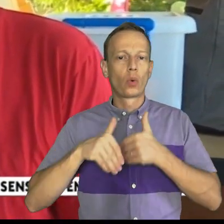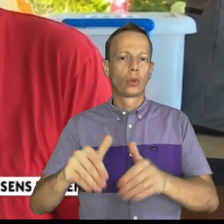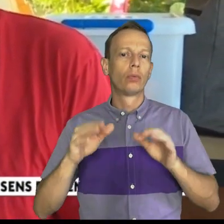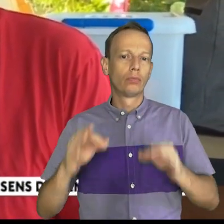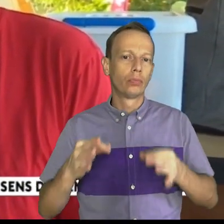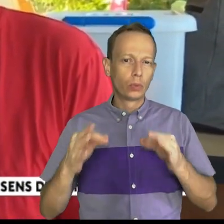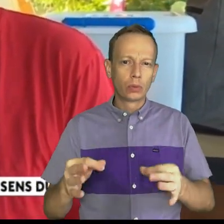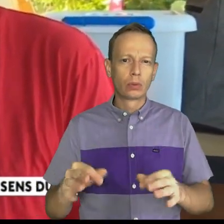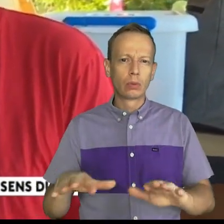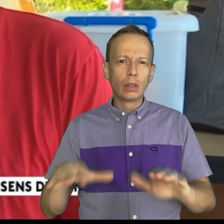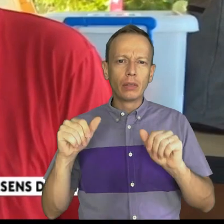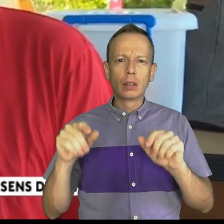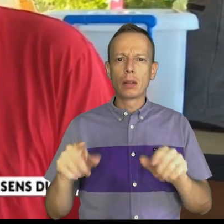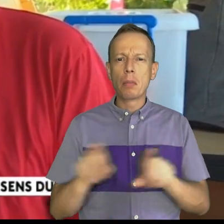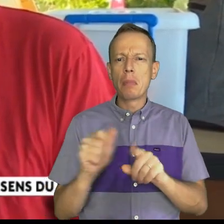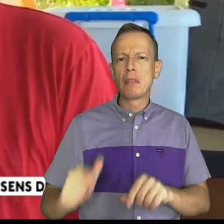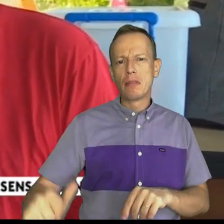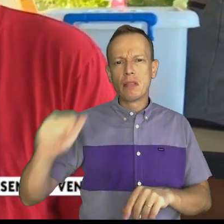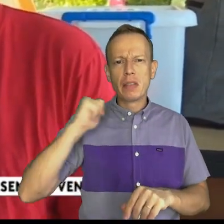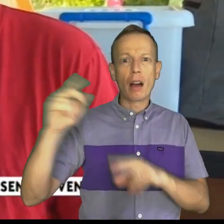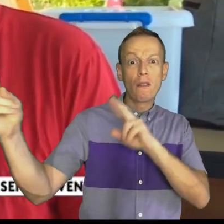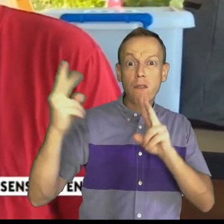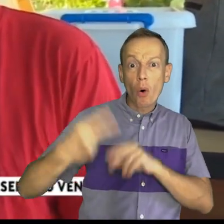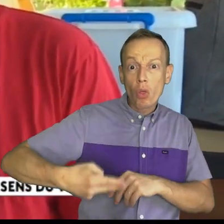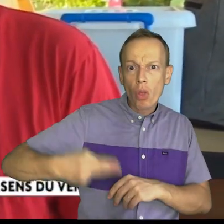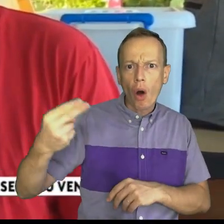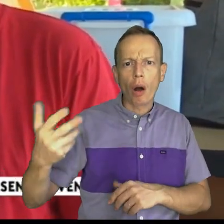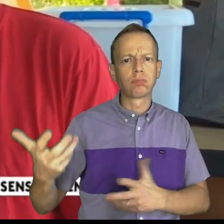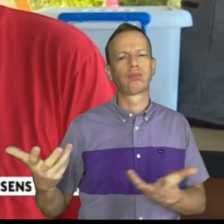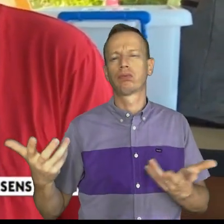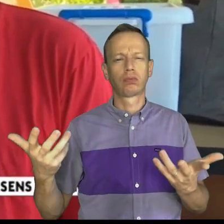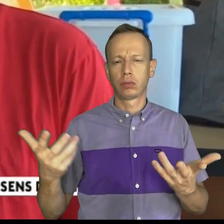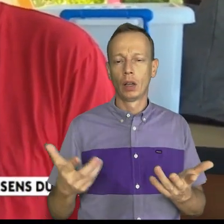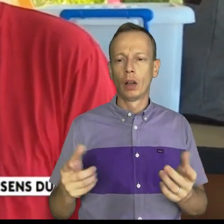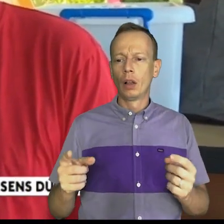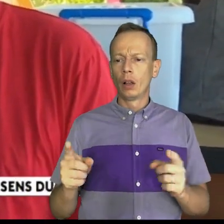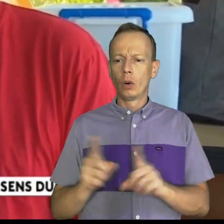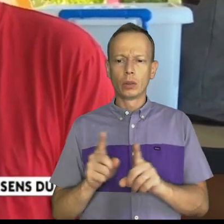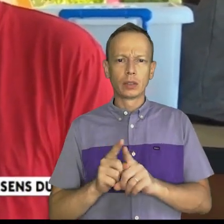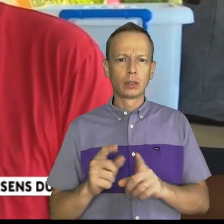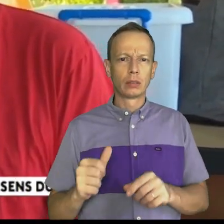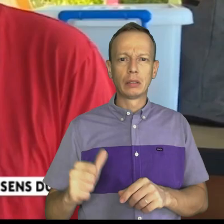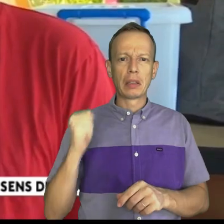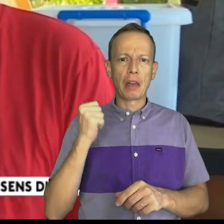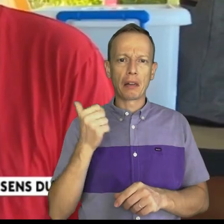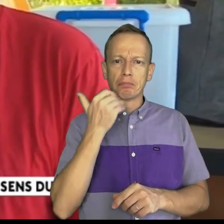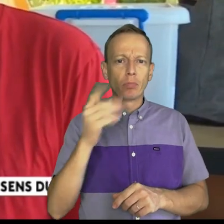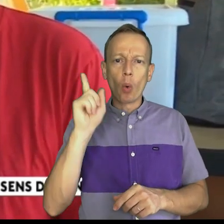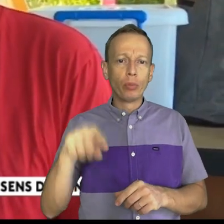J'espère que ça va continuer comme ça et on n'aura pas les mêmes conditions qu'hier avec ce vent du nord qui est arrivé. Après,